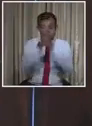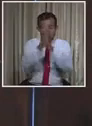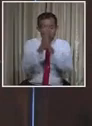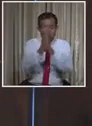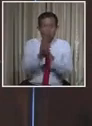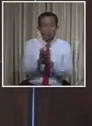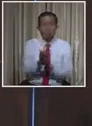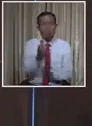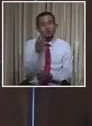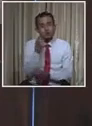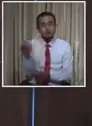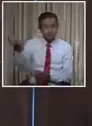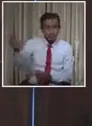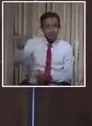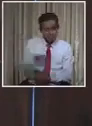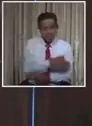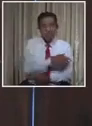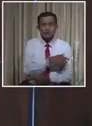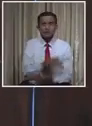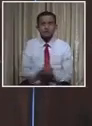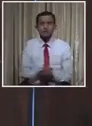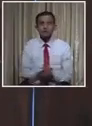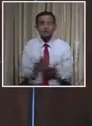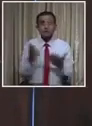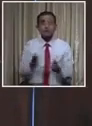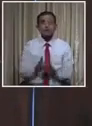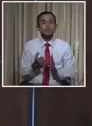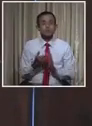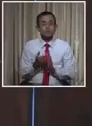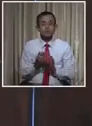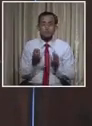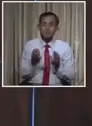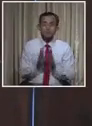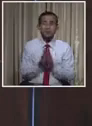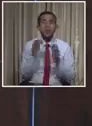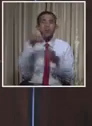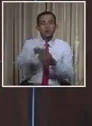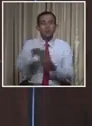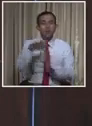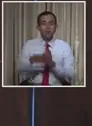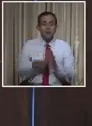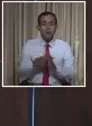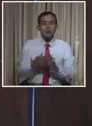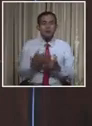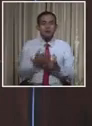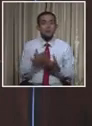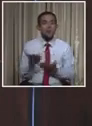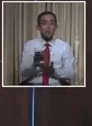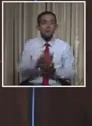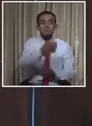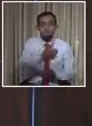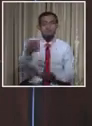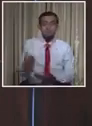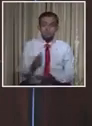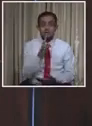කළා සමාව අරන් එන්න කියලා එතෙන්ට ගිහිලා ඒ තරම් අති පූජනීය ස්ථානයක් මේවා මේ රටේ අපි හැමෝම අගය කරන්න ඕන